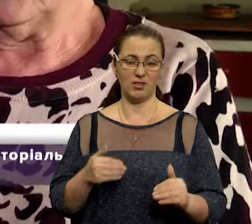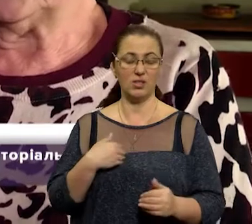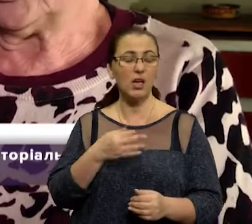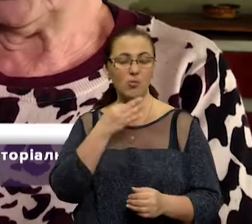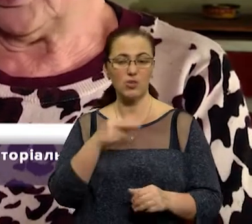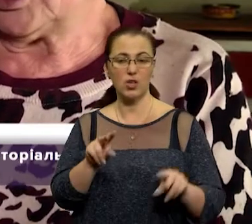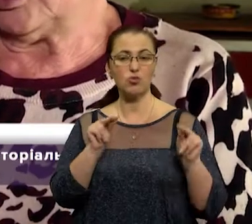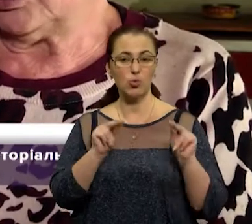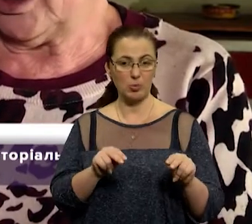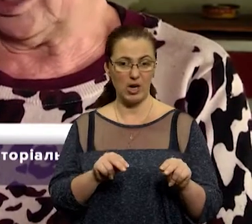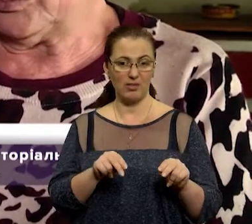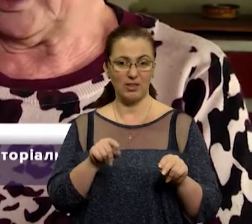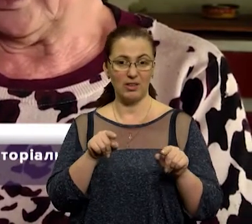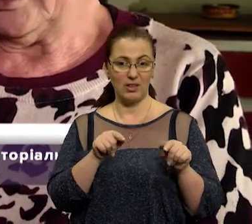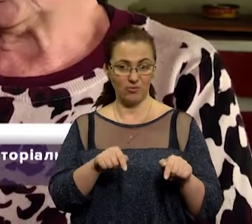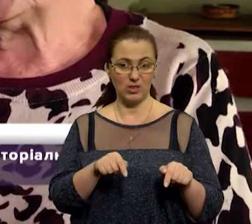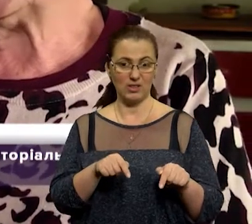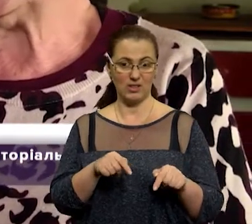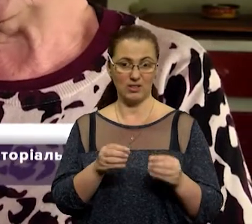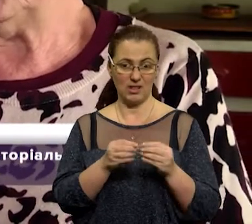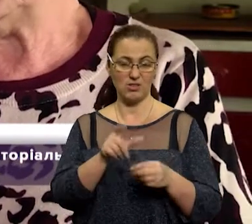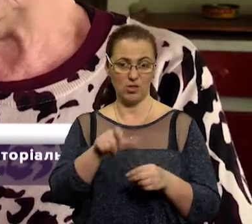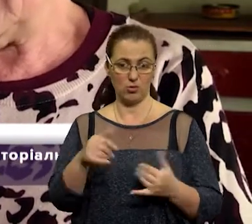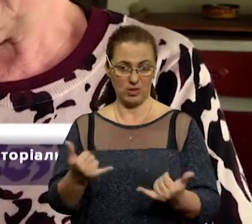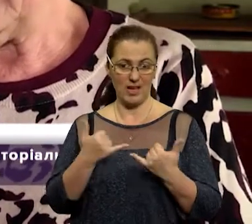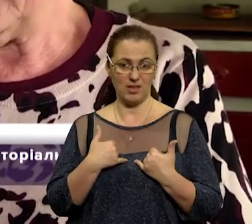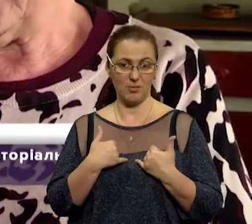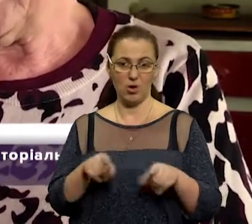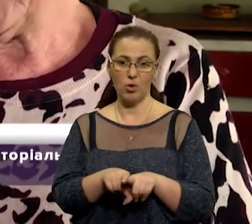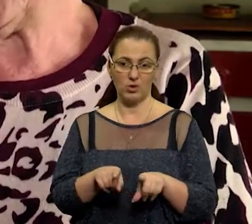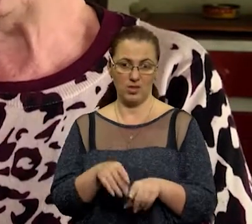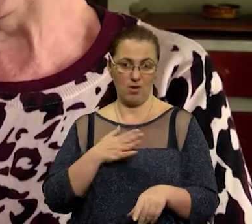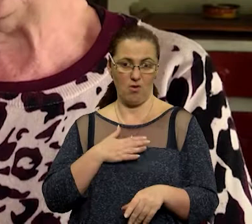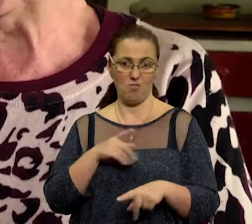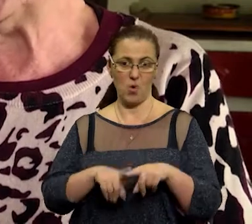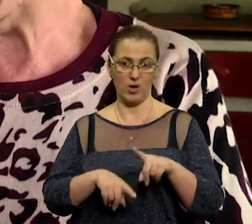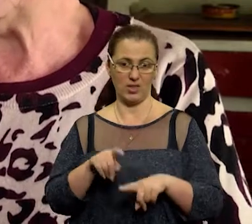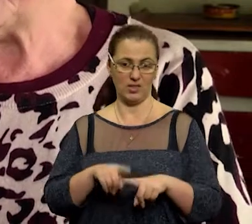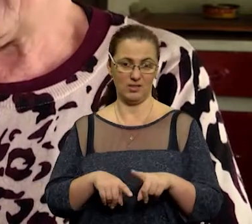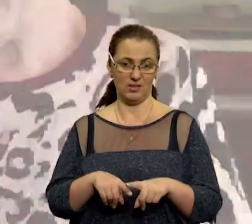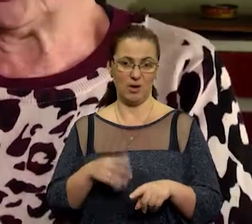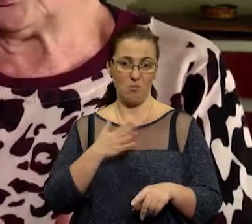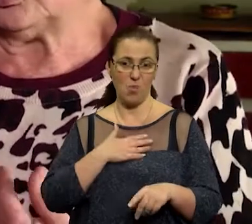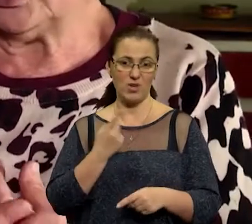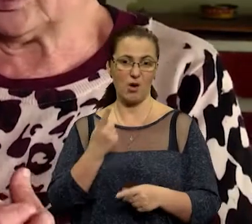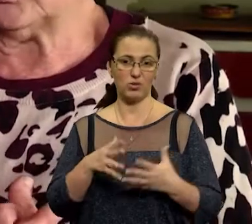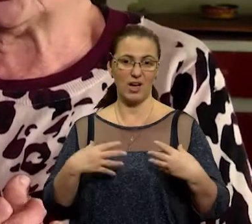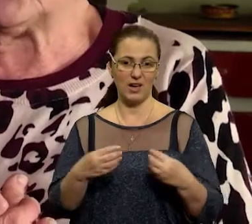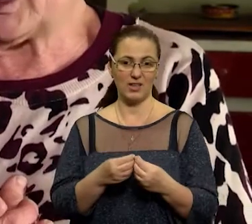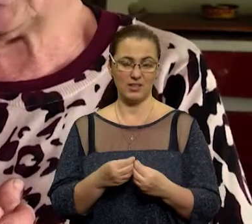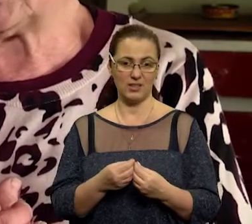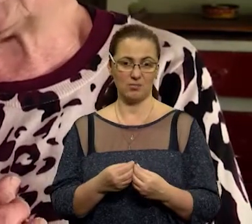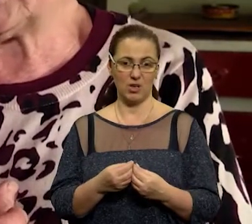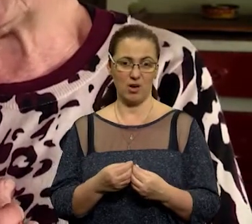правді. Тих 10 людей для мене, то вже так, як мої рідні. Так, як моя одна сім'я. Ти з